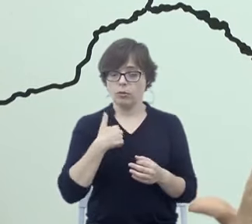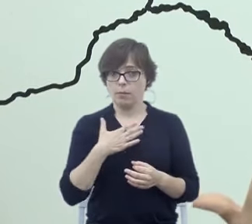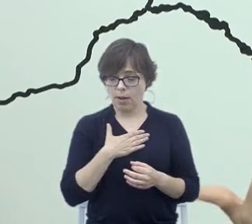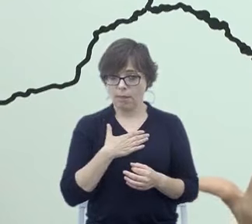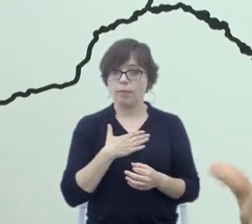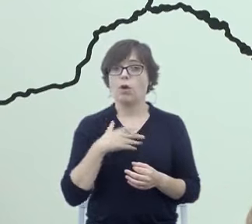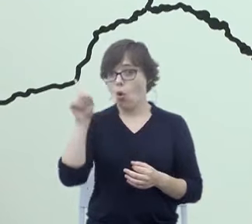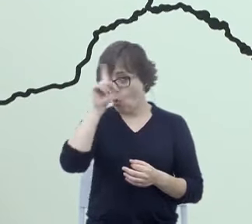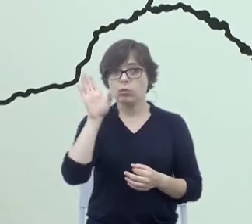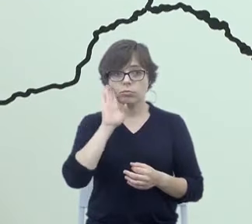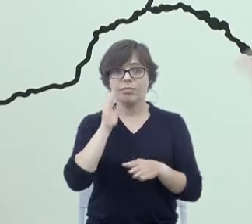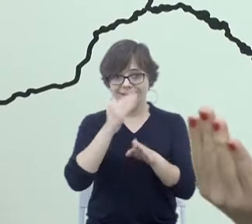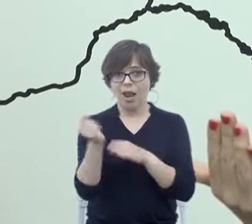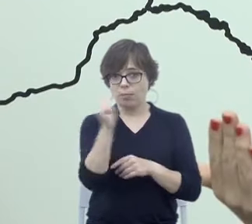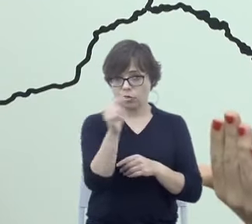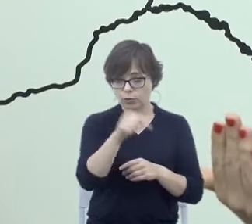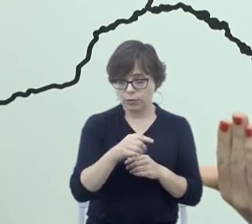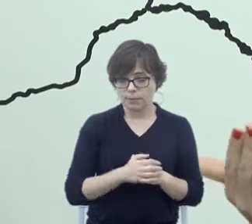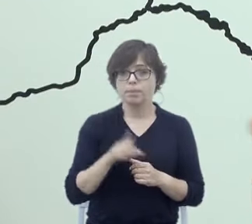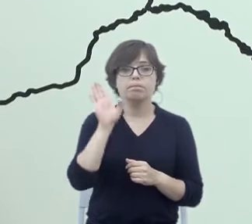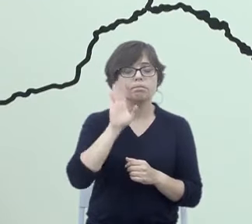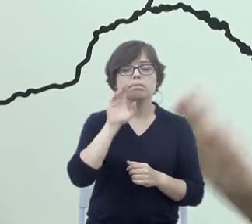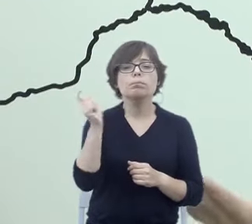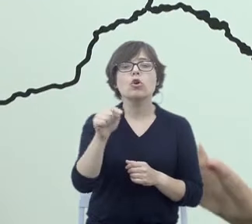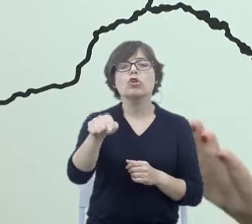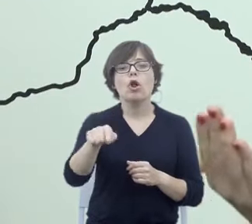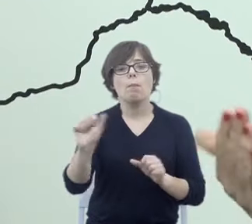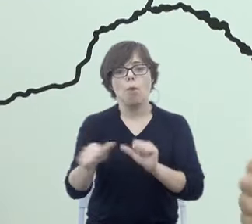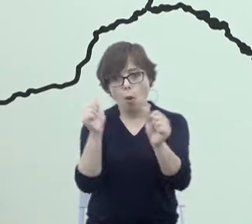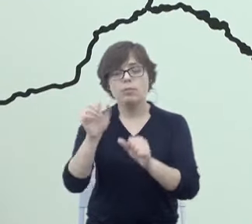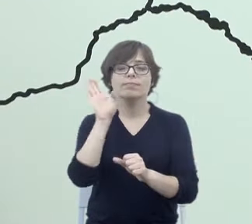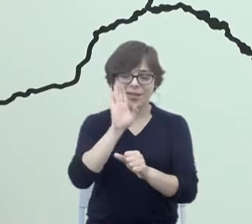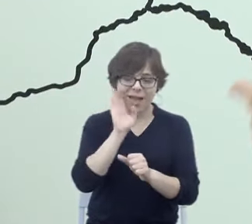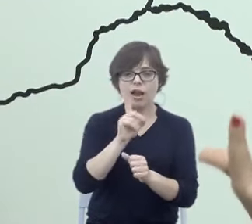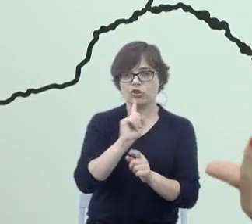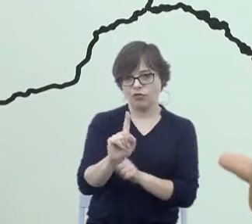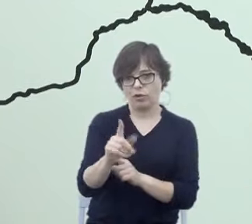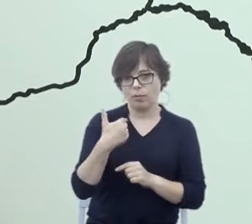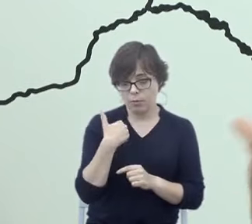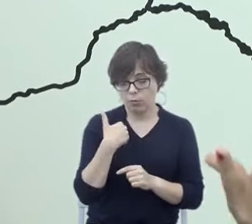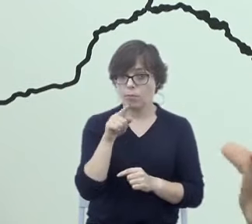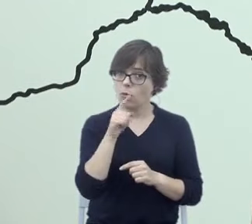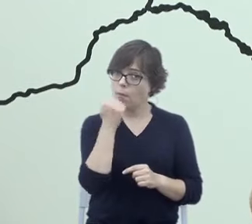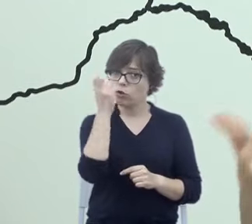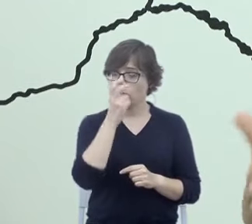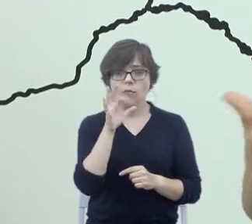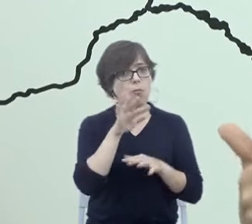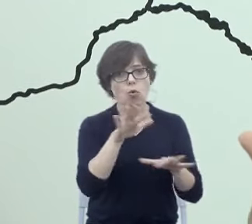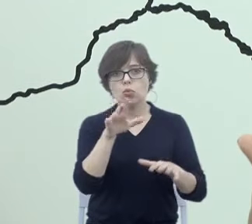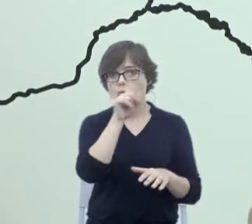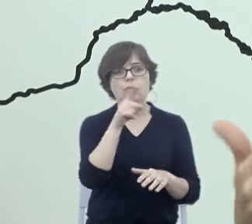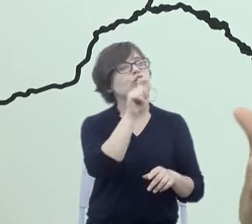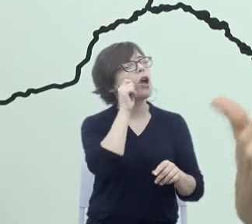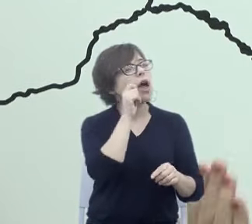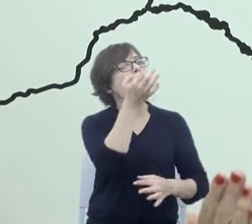dalej chodzili. Dalej chodzili po ten pomnik i stawiali świeczkę. I to też bardzo ciekawe, bo wiele osób mówiło, dziadkowie nam